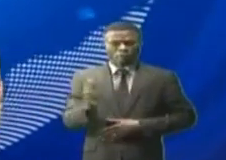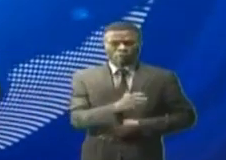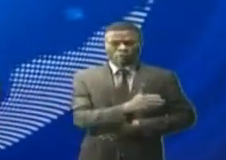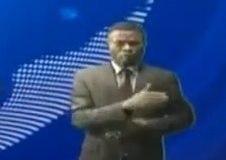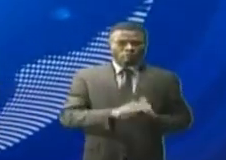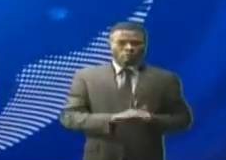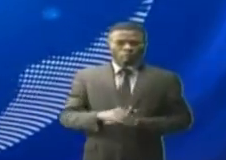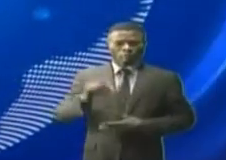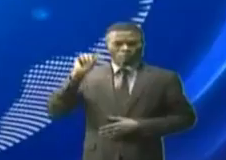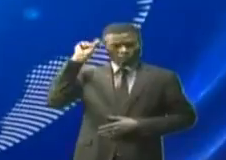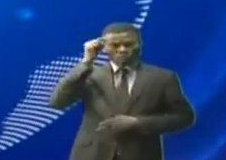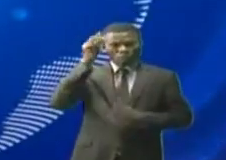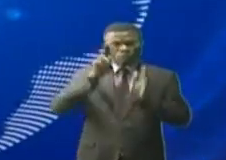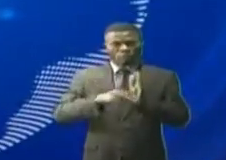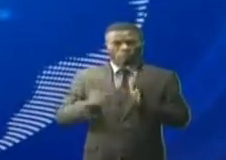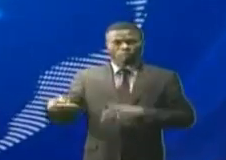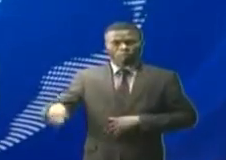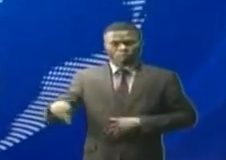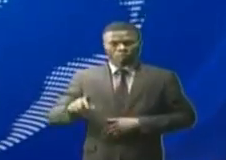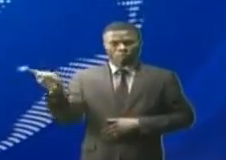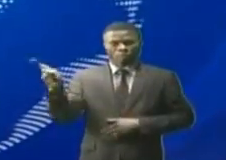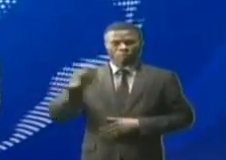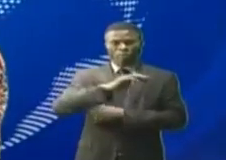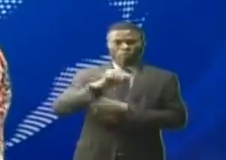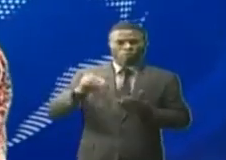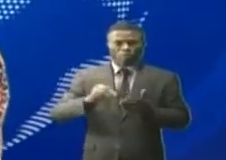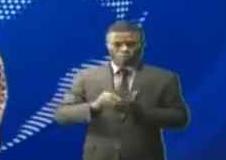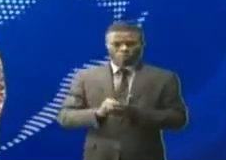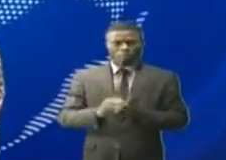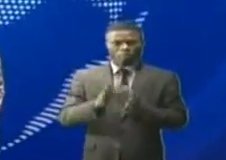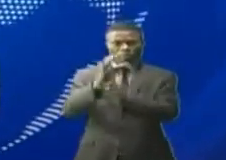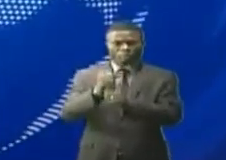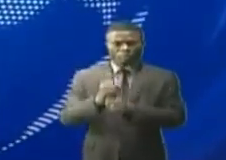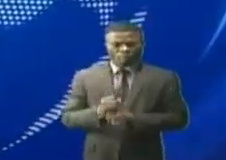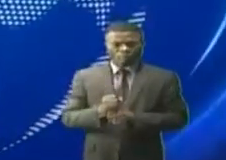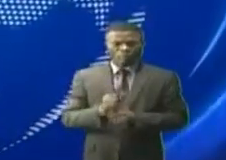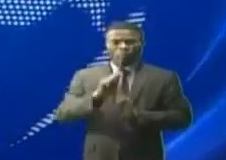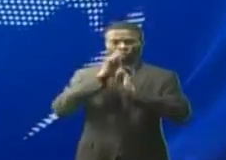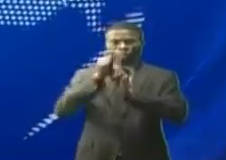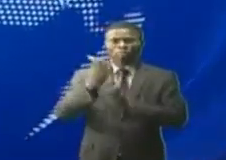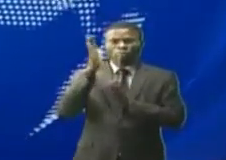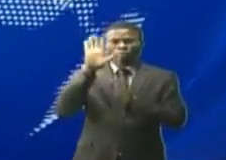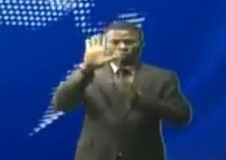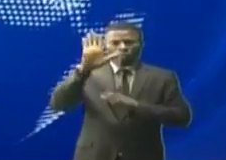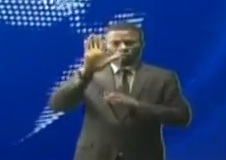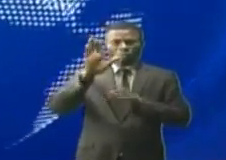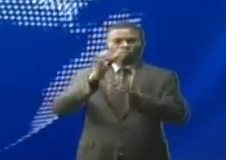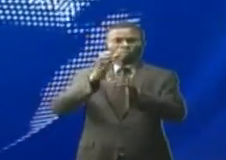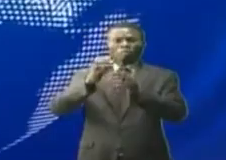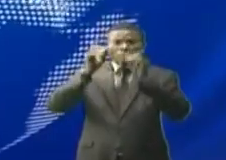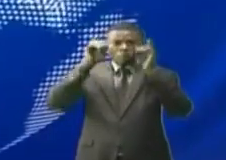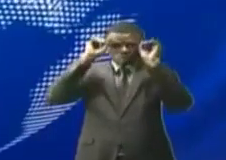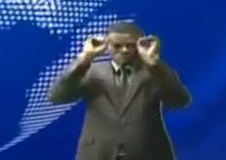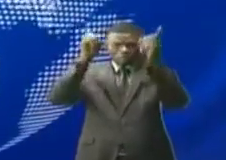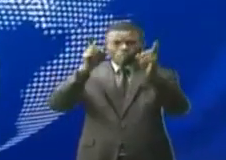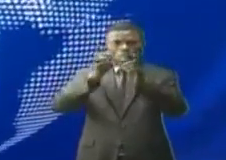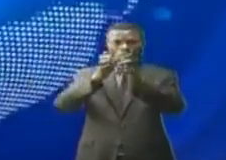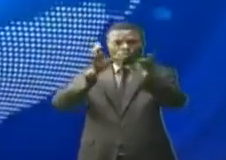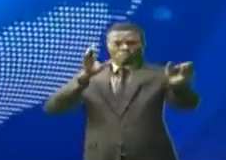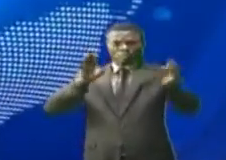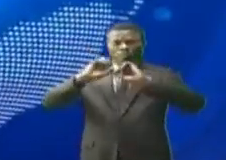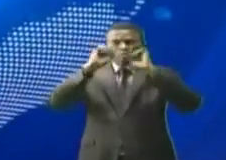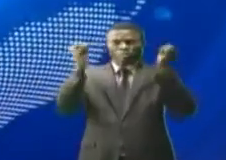Le gouvernement provincial du Kasaï central a réceptionné un don de 5 bus marque Volvo de